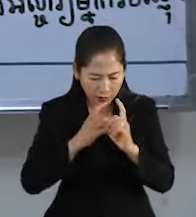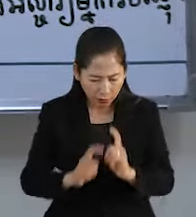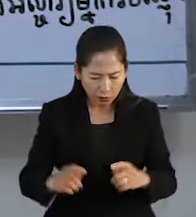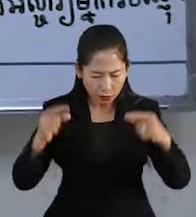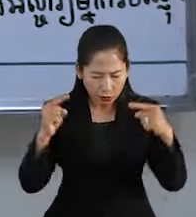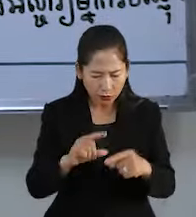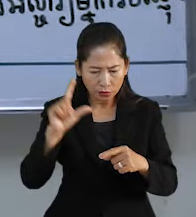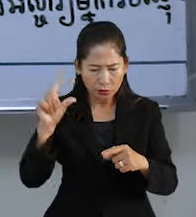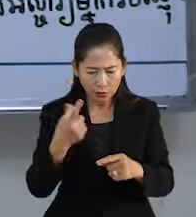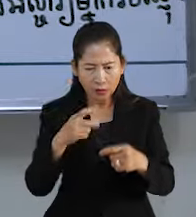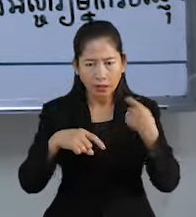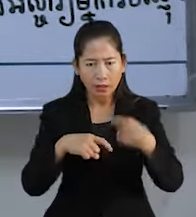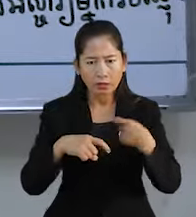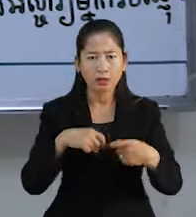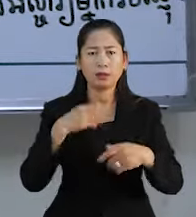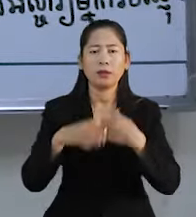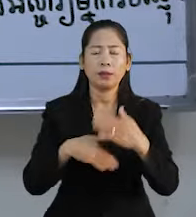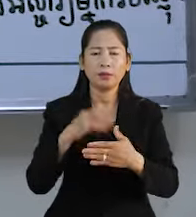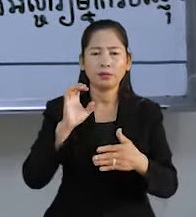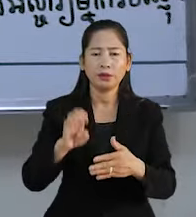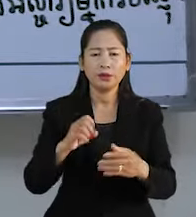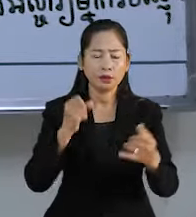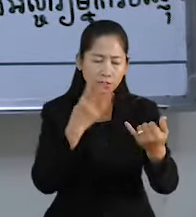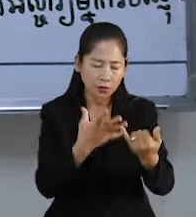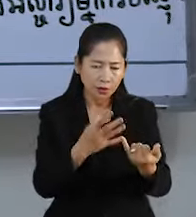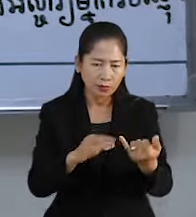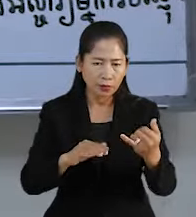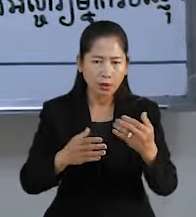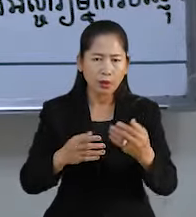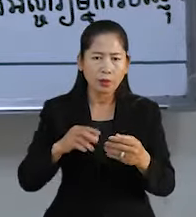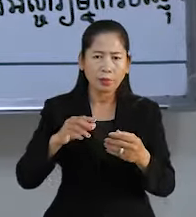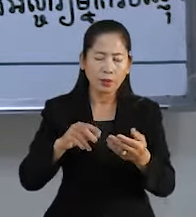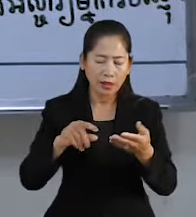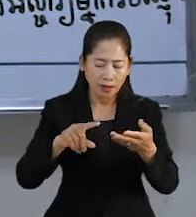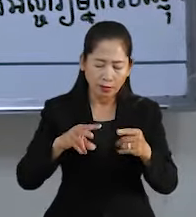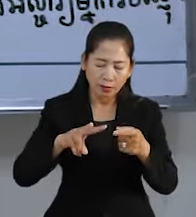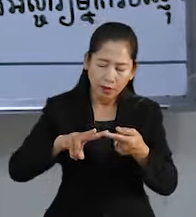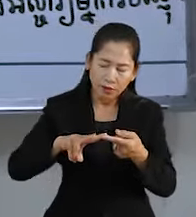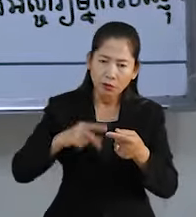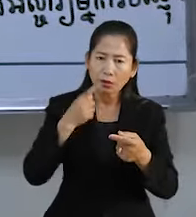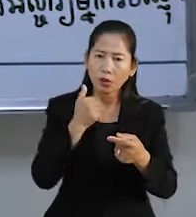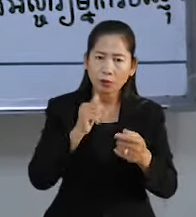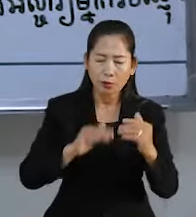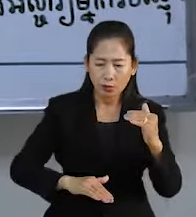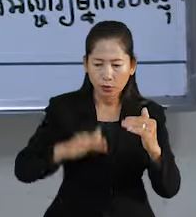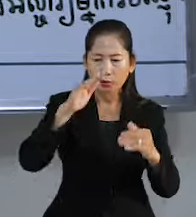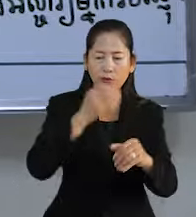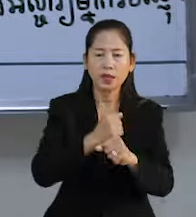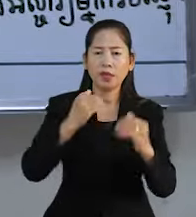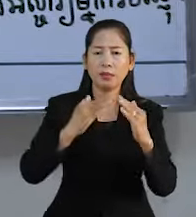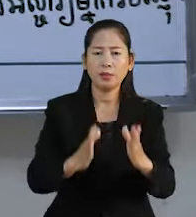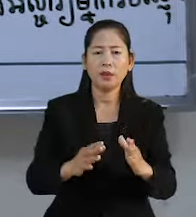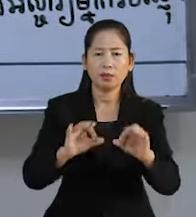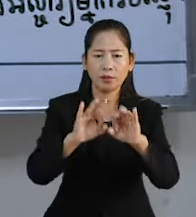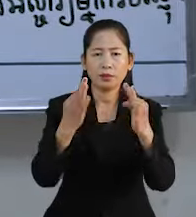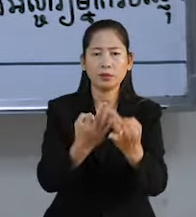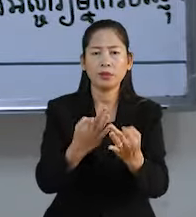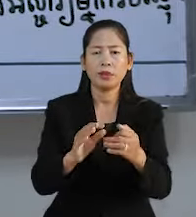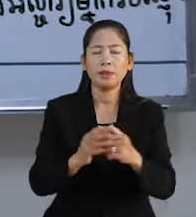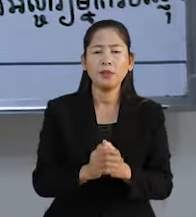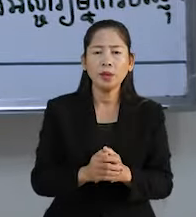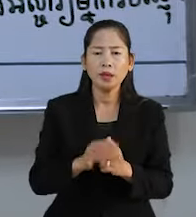ស៊ូជំនះគ្រប់ការលំបាកទាំងអស់ចាចិញ្ចឹមយើងតាំងពីបាតជើងក្ហមរងារហូតដល់យើងធំឡើងមានការងារធ្វើទៀតឬក៏មានក្រុមគ្រួសារ